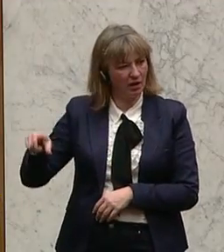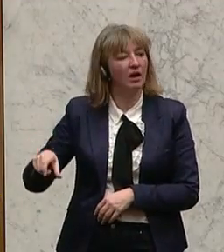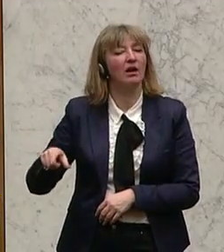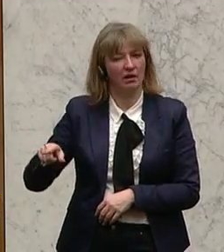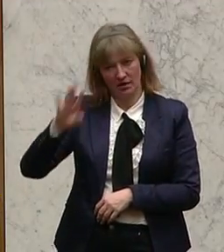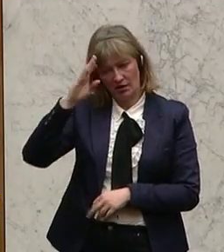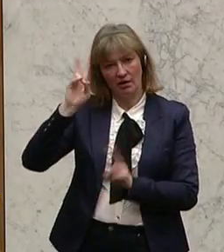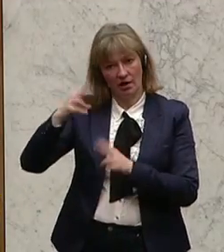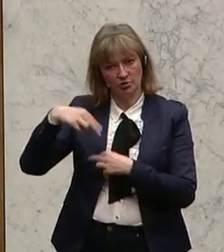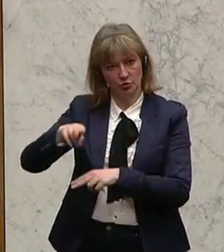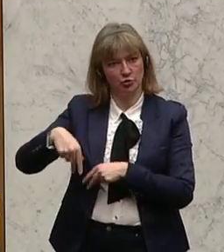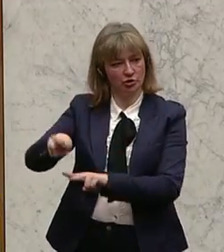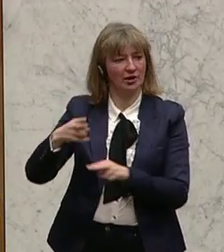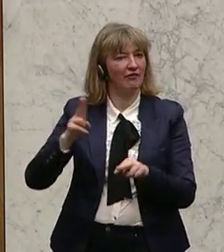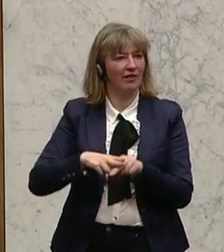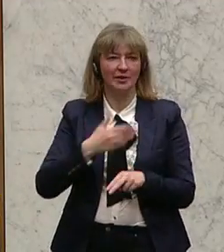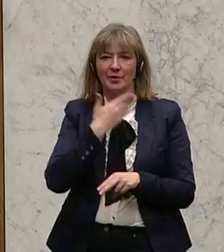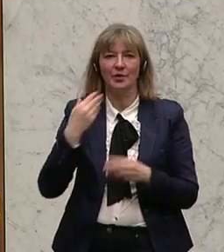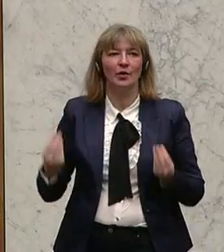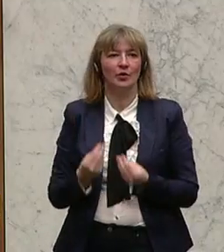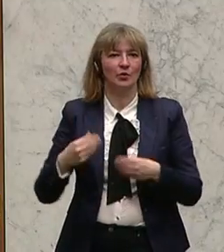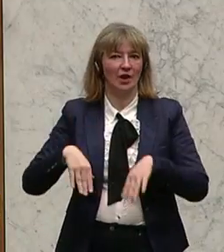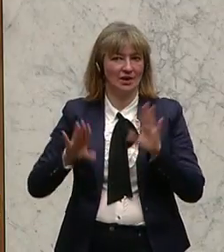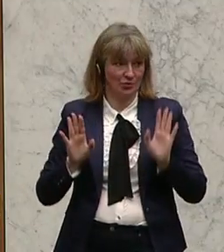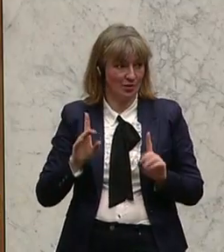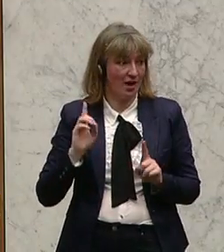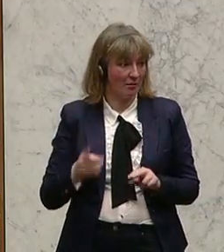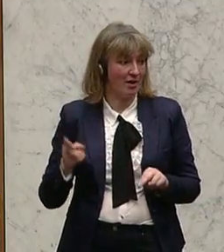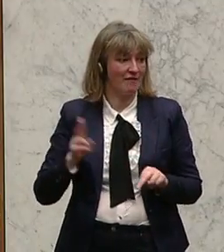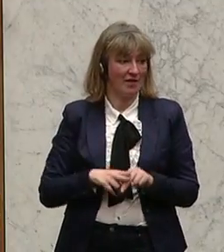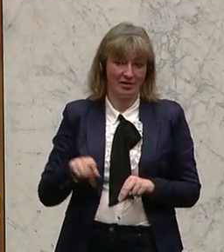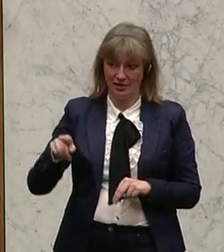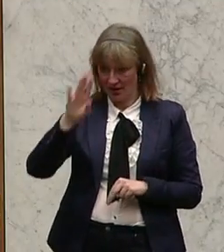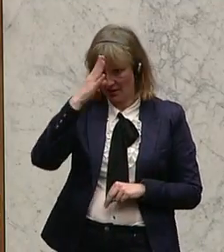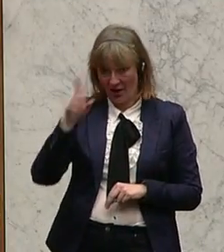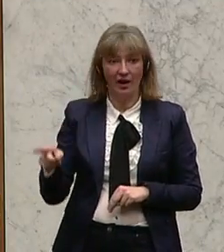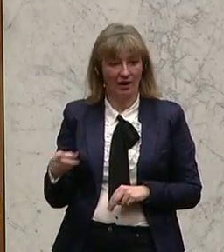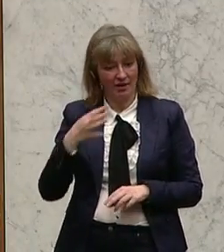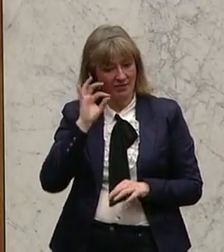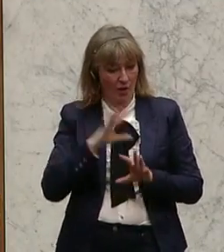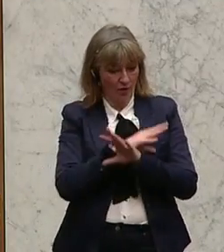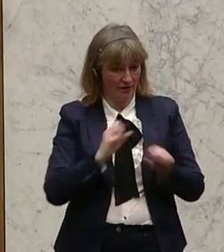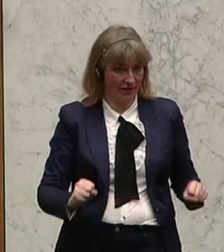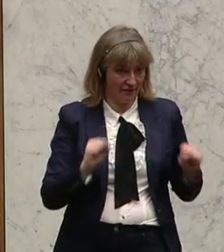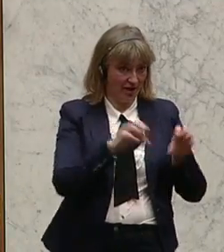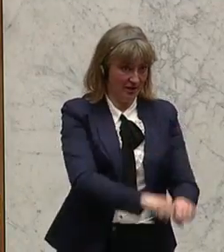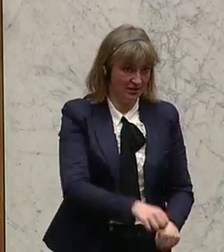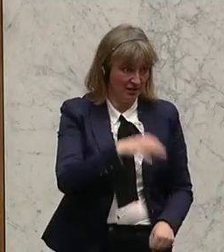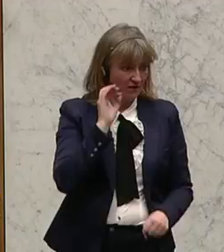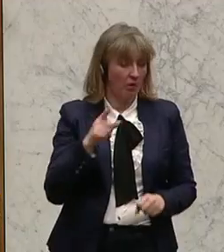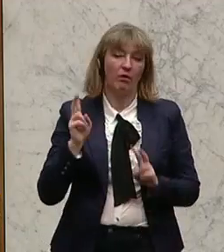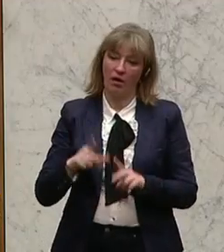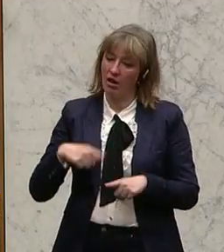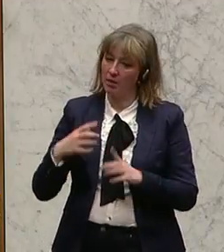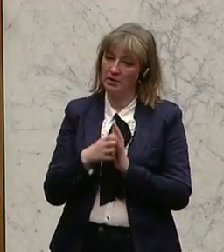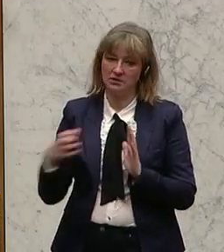können zurückgeschickt werden, wenn sie keinen Asylgrund haben. Sobald aber Iraker eine Frau in Österreich vergewaltigen, können sie